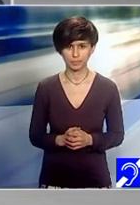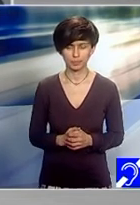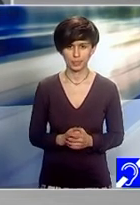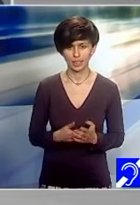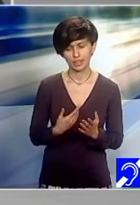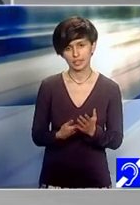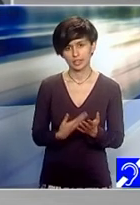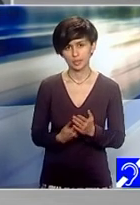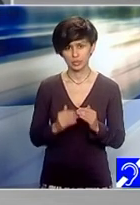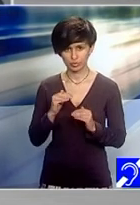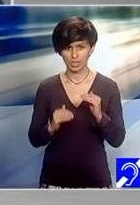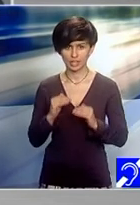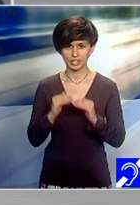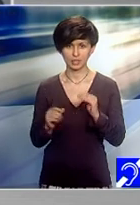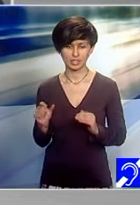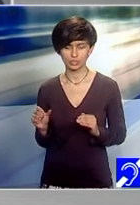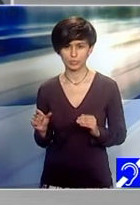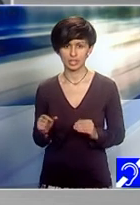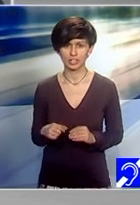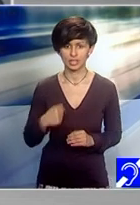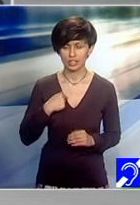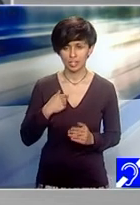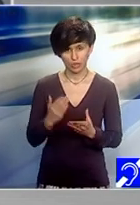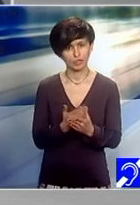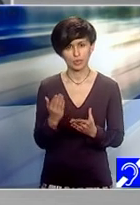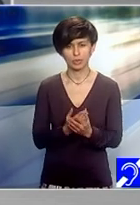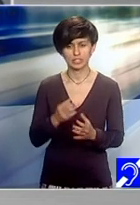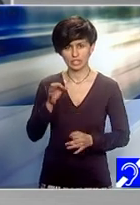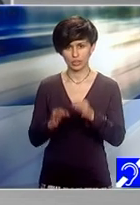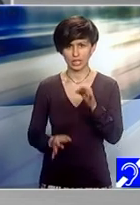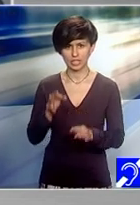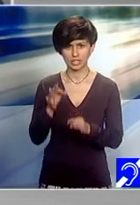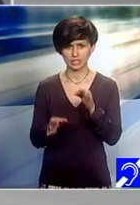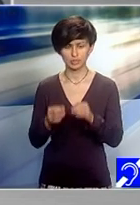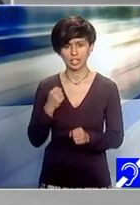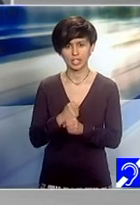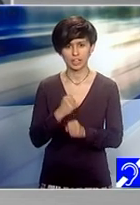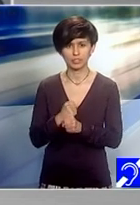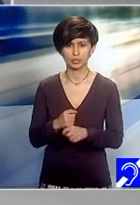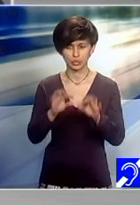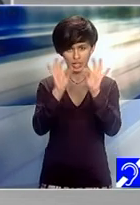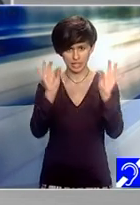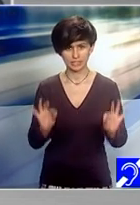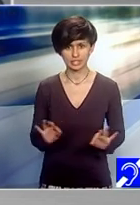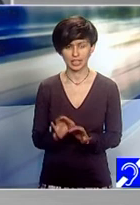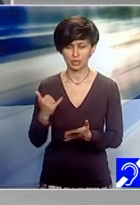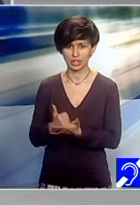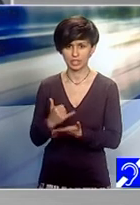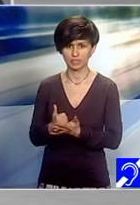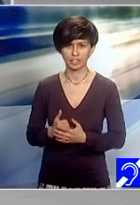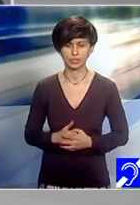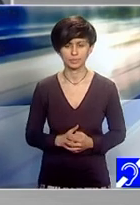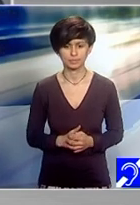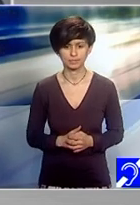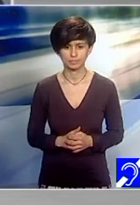pic subiectele sumbre din emisiune, o să vă povestesc despre o analiză pe care am făcut-o în Adevărul, și anume pe tema românii